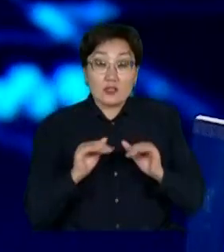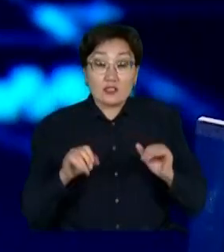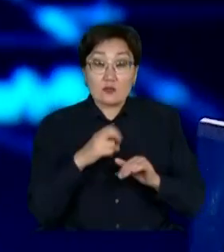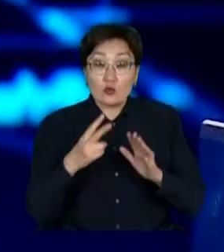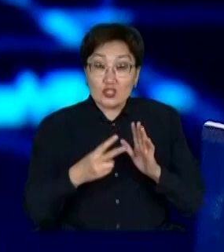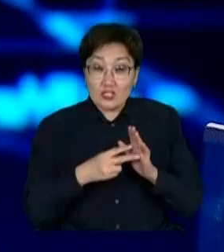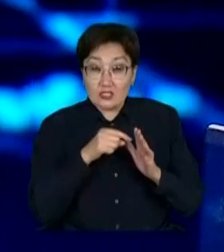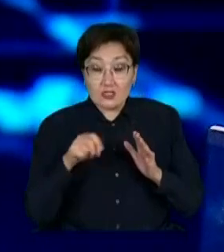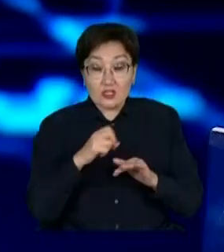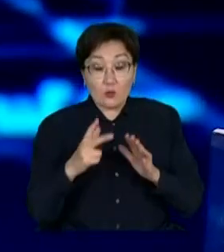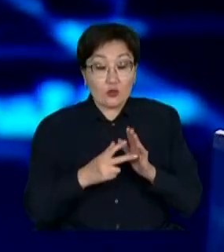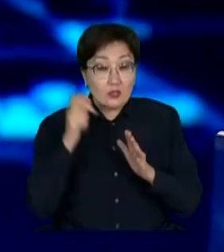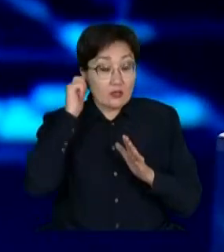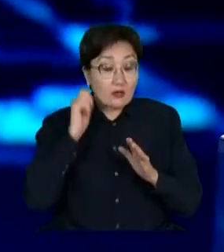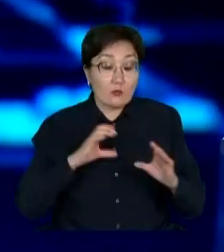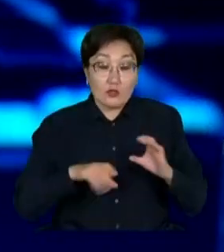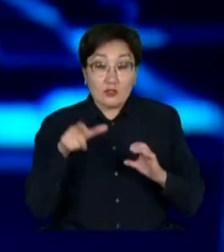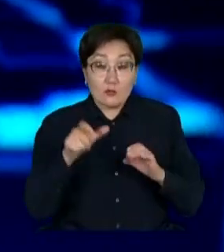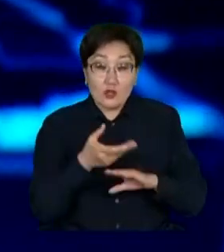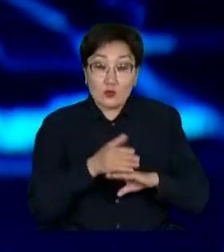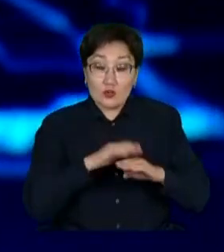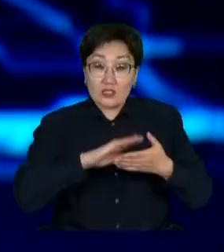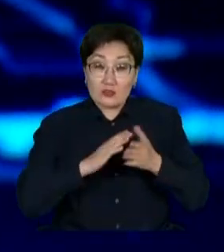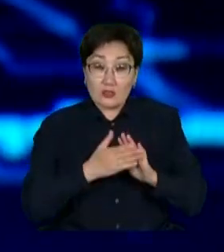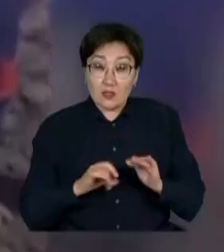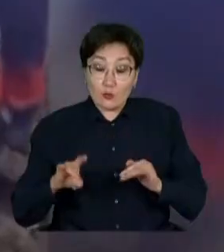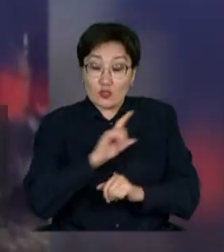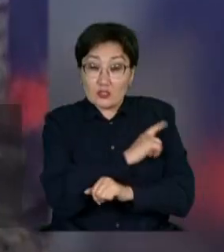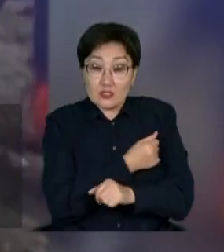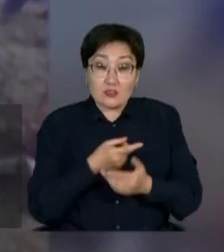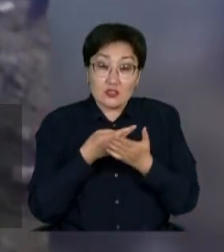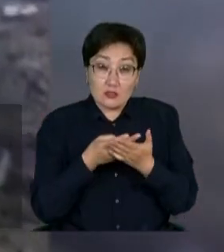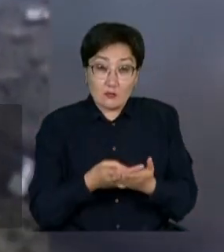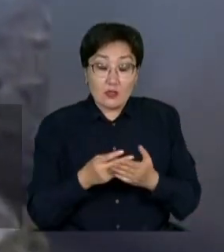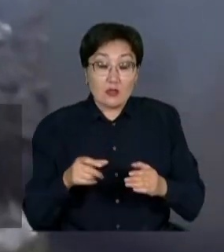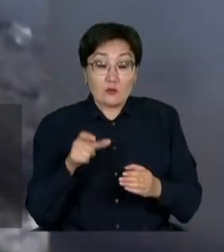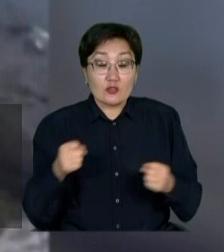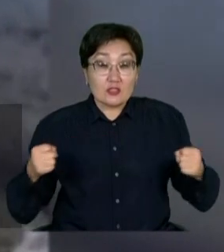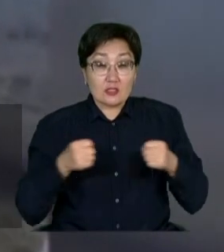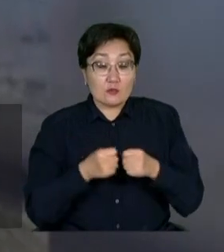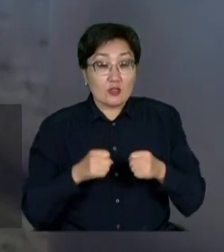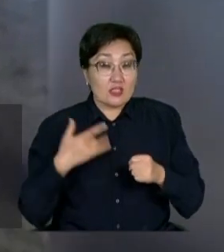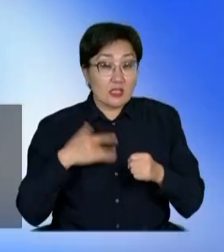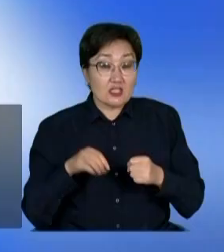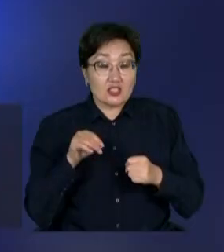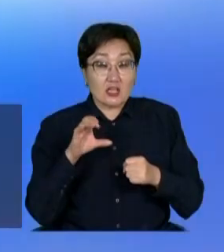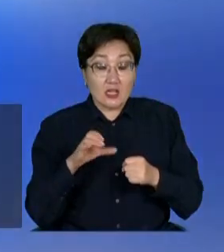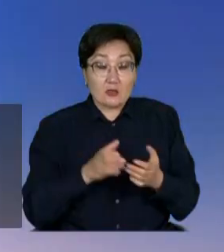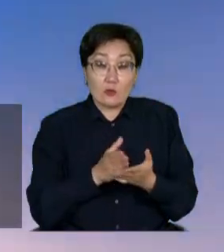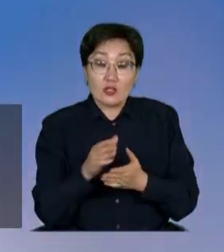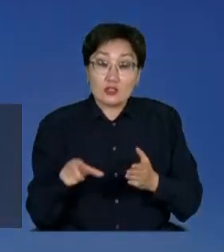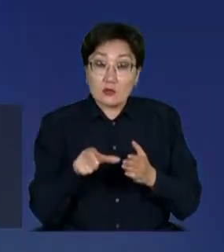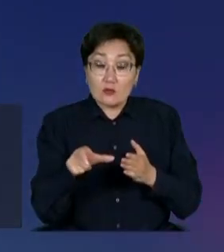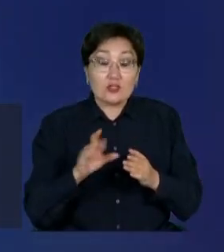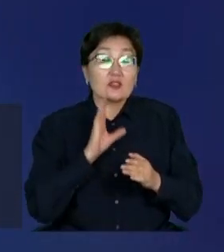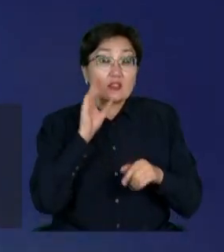17 және 18 жастағы студенттер ауыр халде аудандық ауруханаға жеткізілді. Көлік апаты Тараз Жаңатас бағытындағы тас жолда